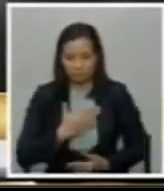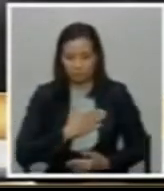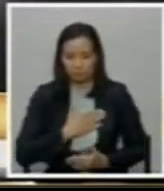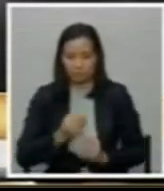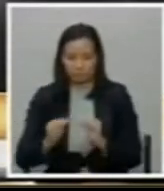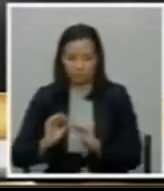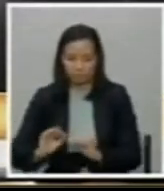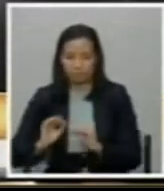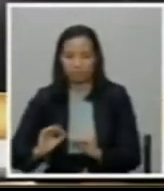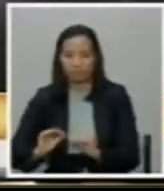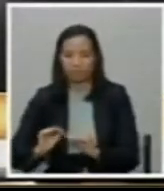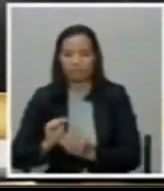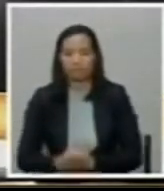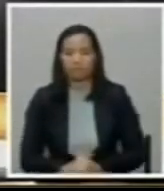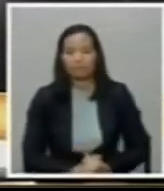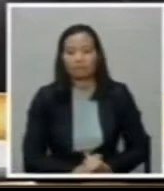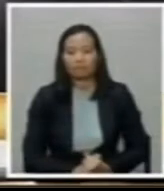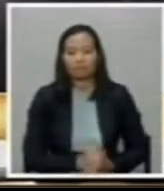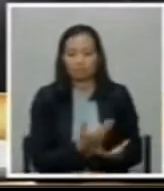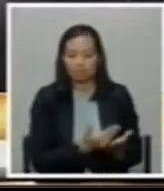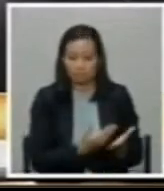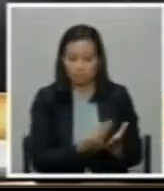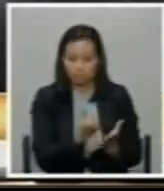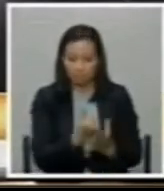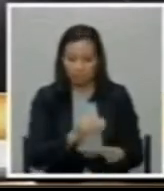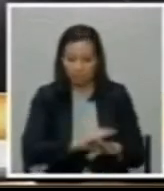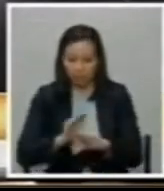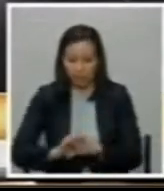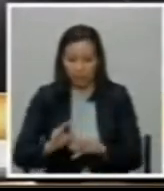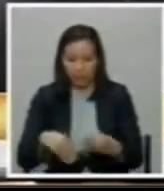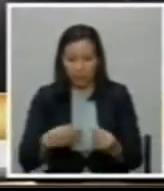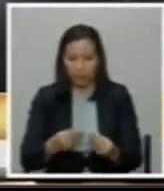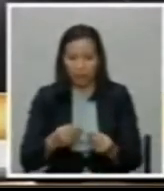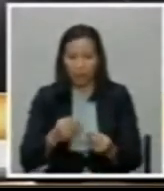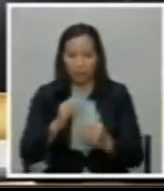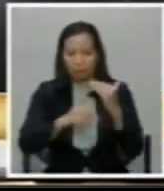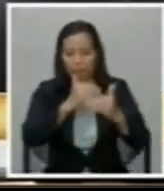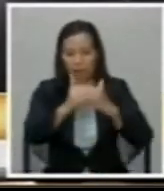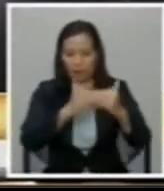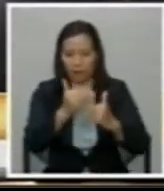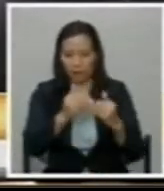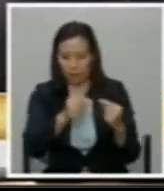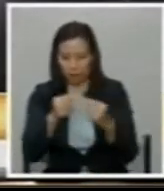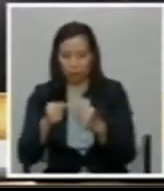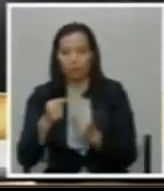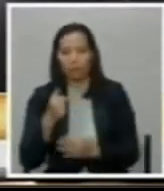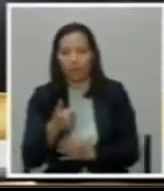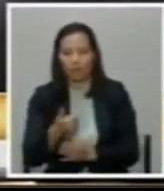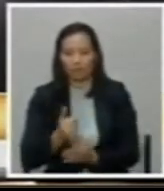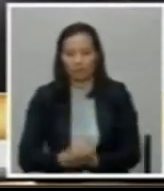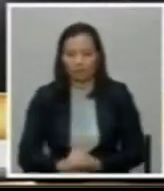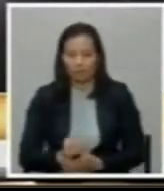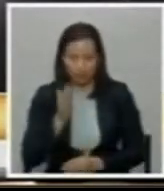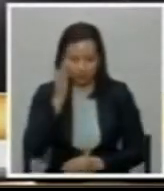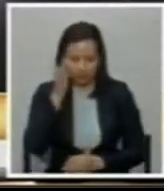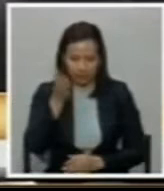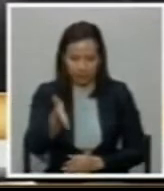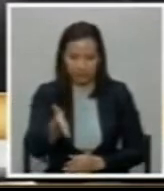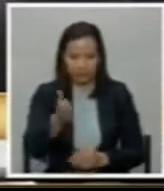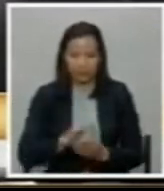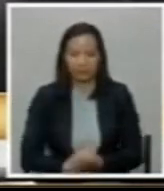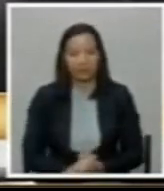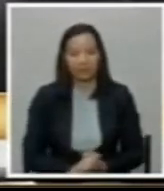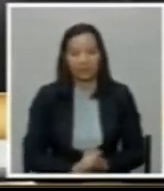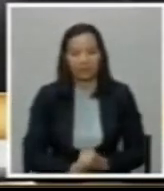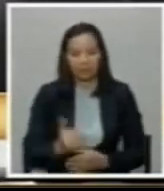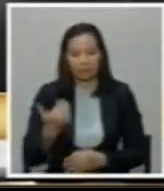งินออมอยู่ท่านนั้นนี้ก็จะเป็นแรงจูงใจให้เขาเนี่ยต้องต่อยอดไปเรื่อยๆนะครับเพราะฉะนั้นในอนาคตข้างหน้าเนี่ยเขาก็